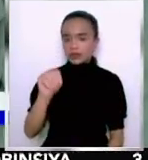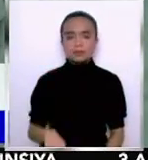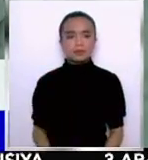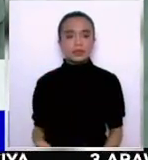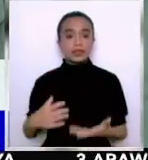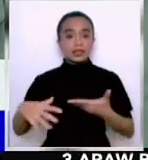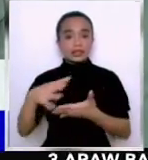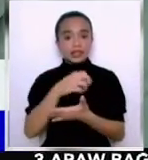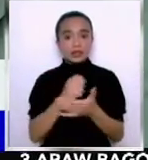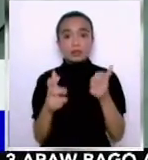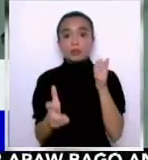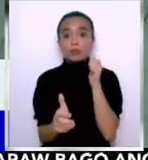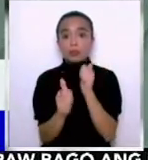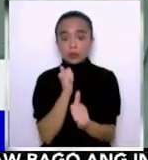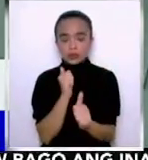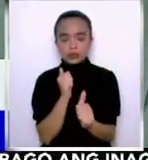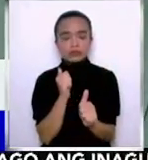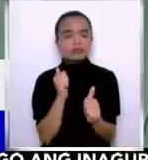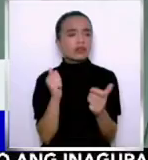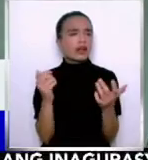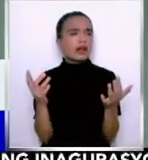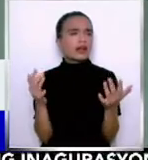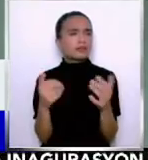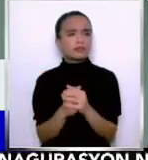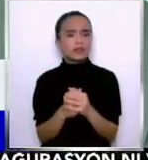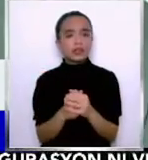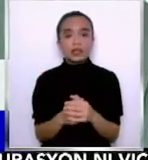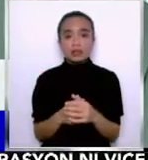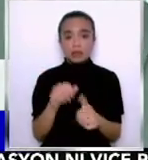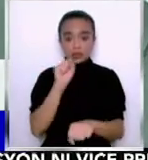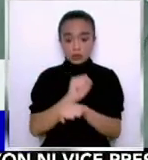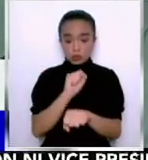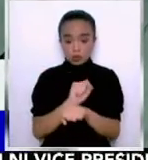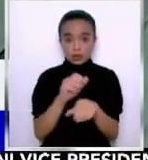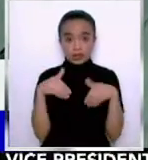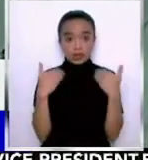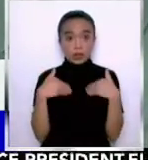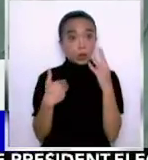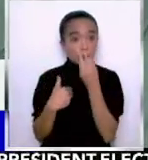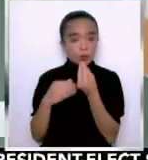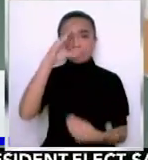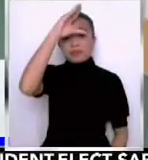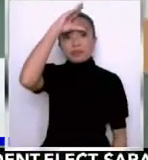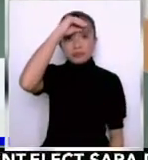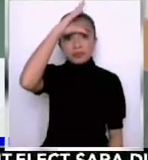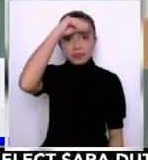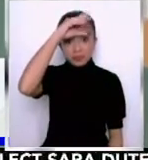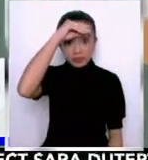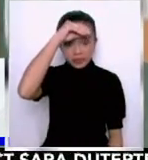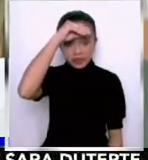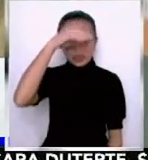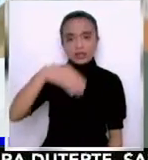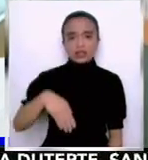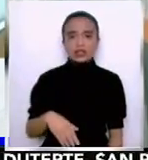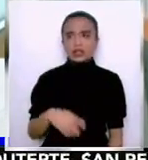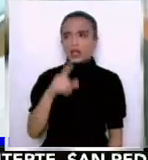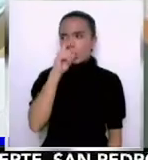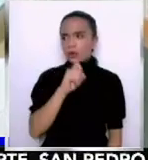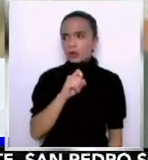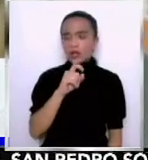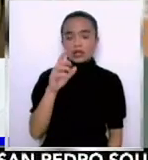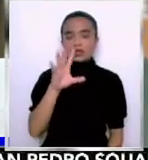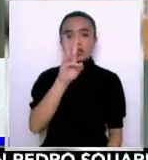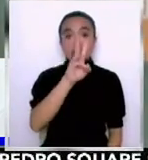mostly ng mga child laborers ang mga kalalakihan, ang mga batang lalaki. About 64% of them are